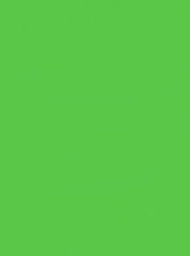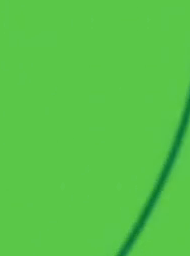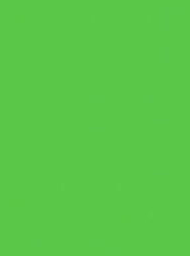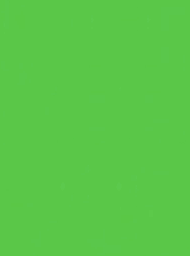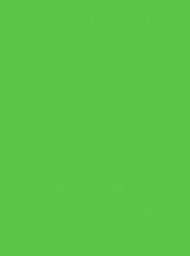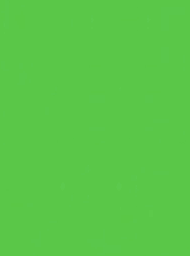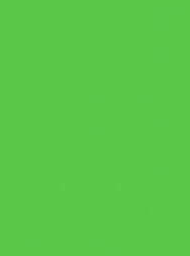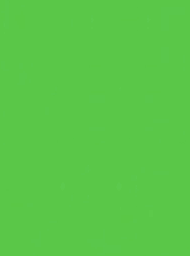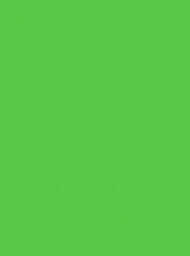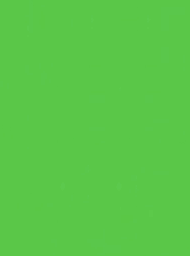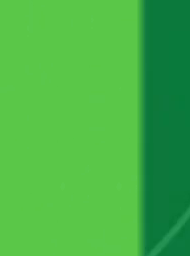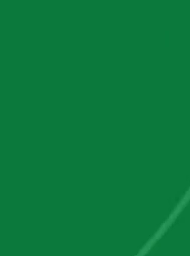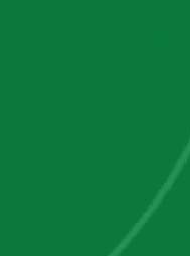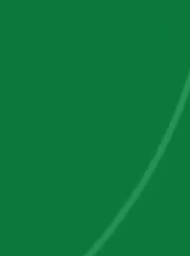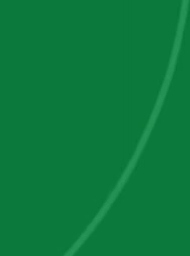Музика